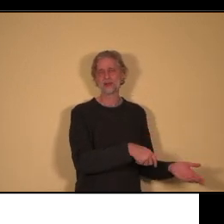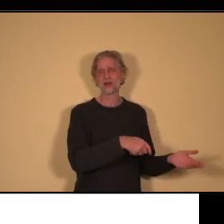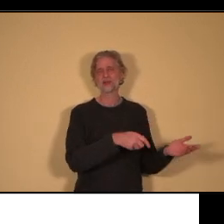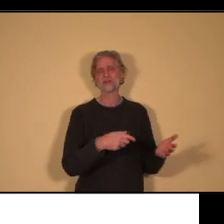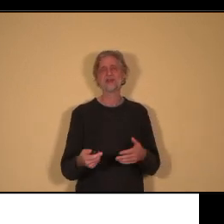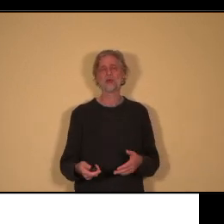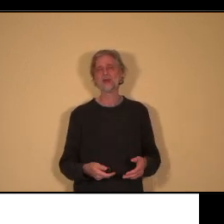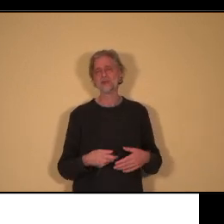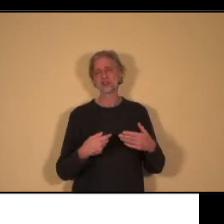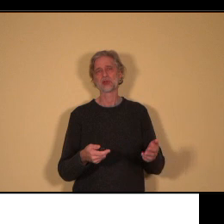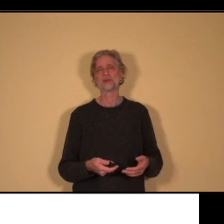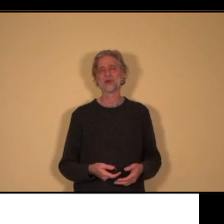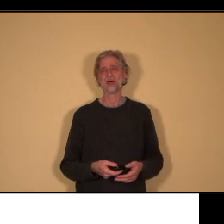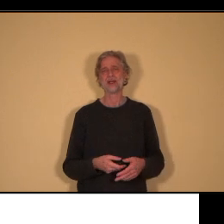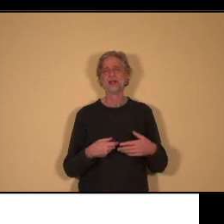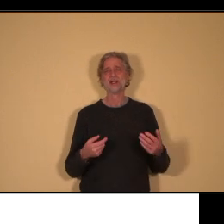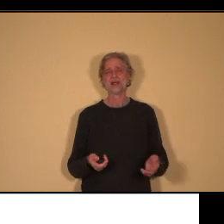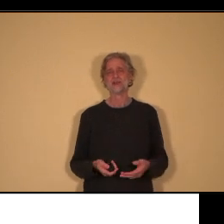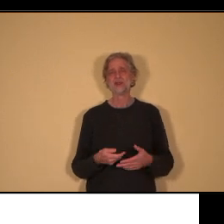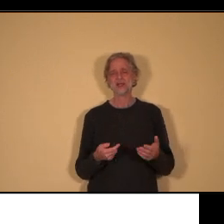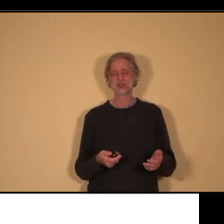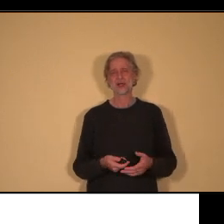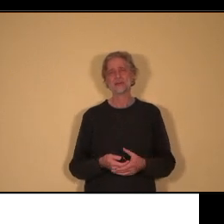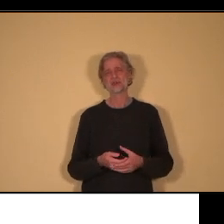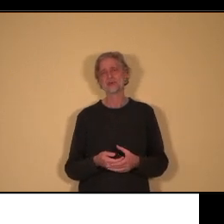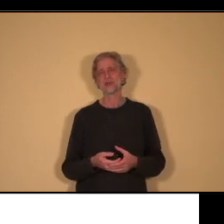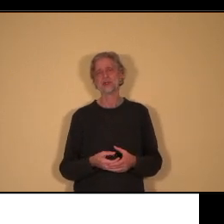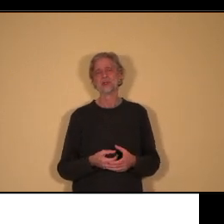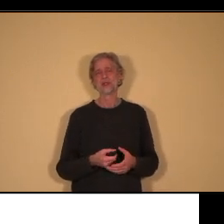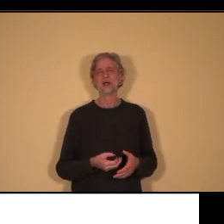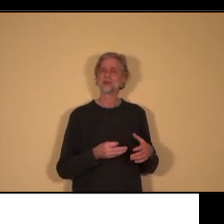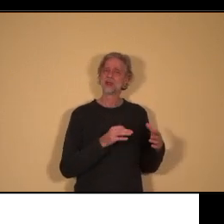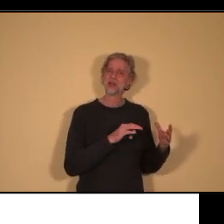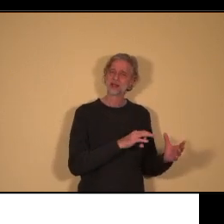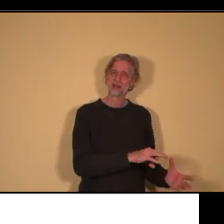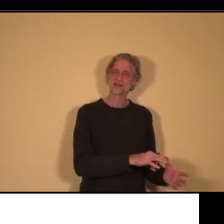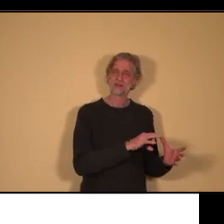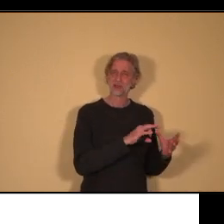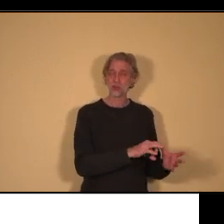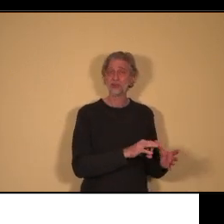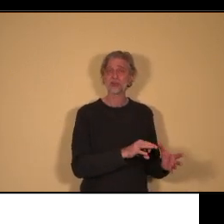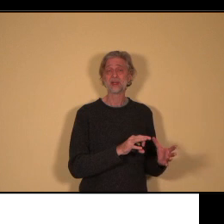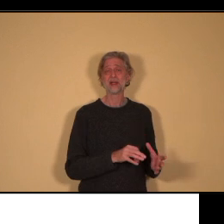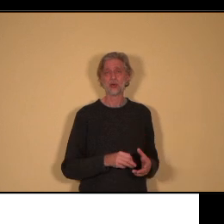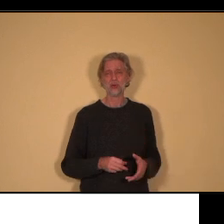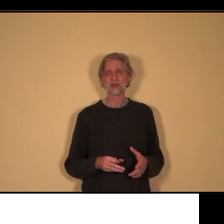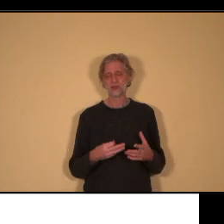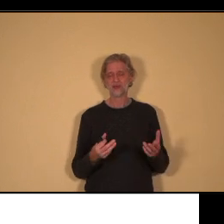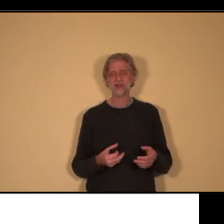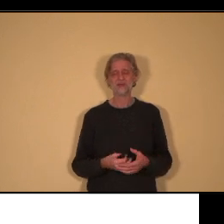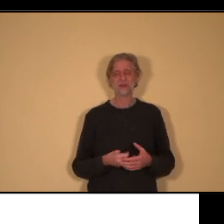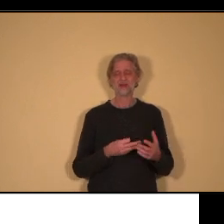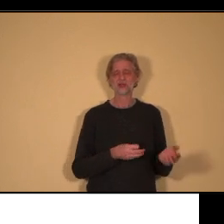herzustellen und aus dem CO im Fischer-Tropsch-Verfahren dann synthetische Kraftstoffe. Ja, und jetzt, wir dürfen natürlich keine Kohle